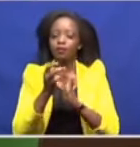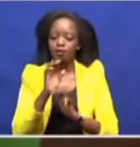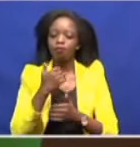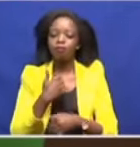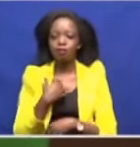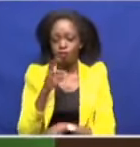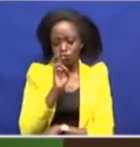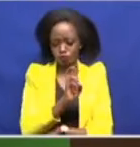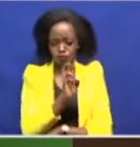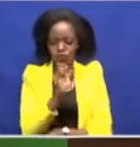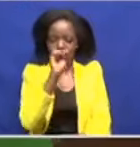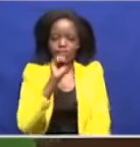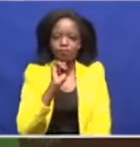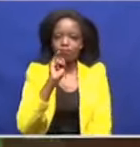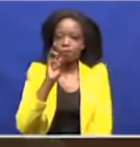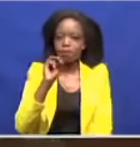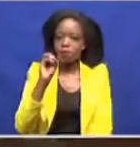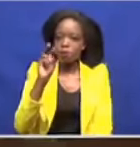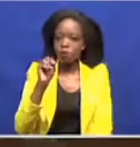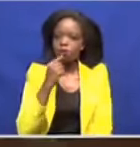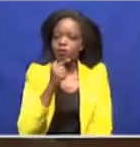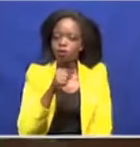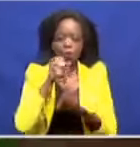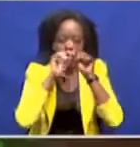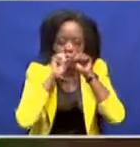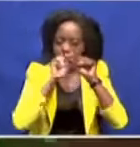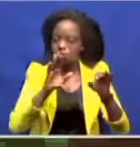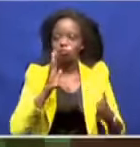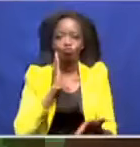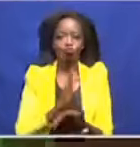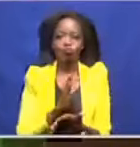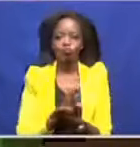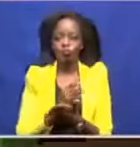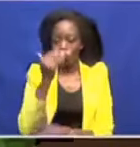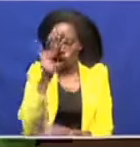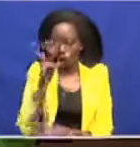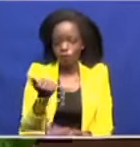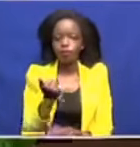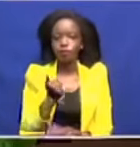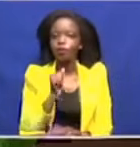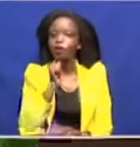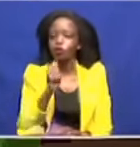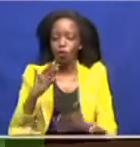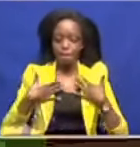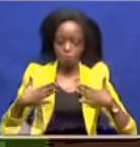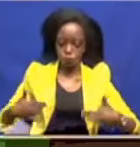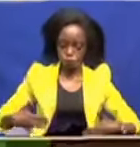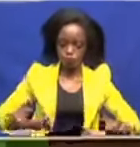anamtazama Petro, anasema mbarikiwa sana, kwa sababu si mwili na